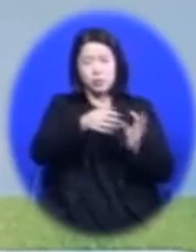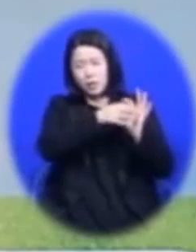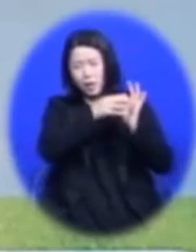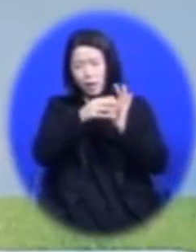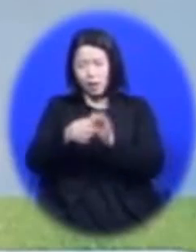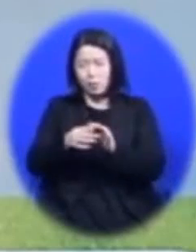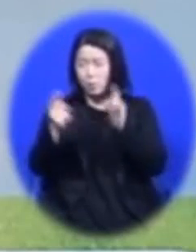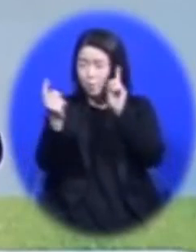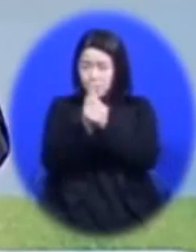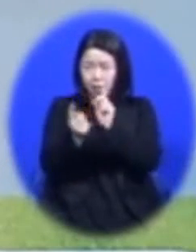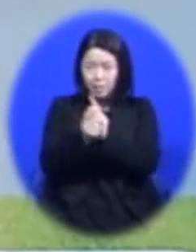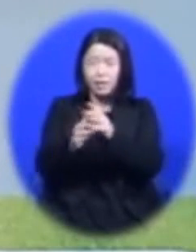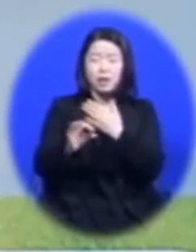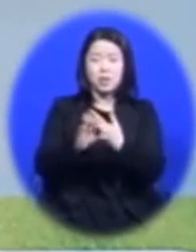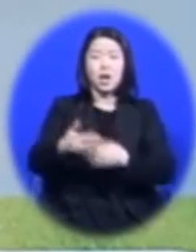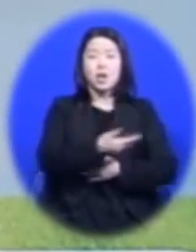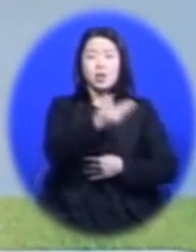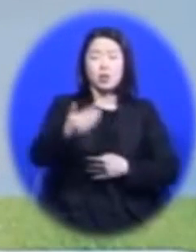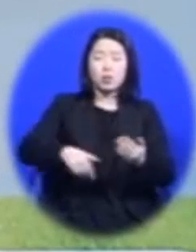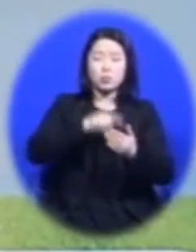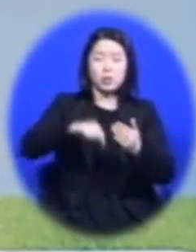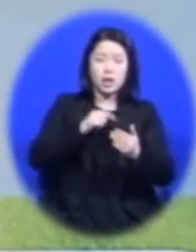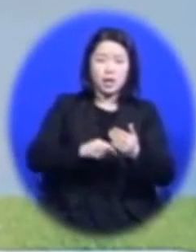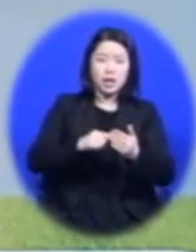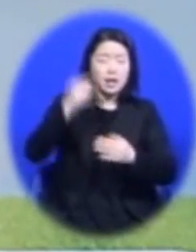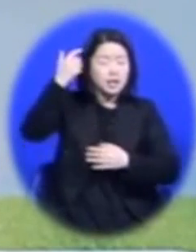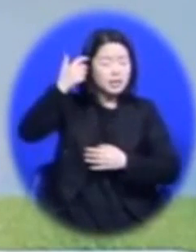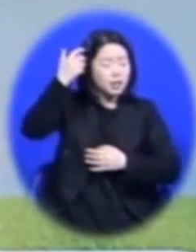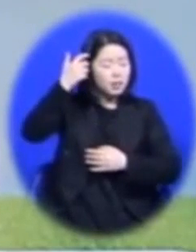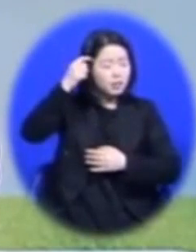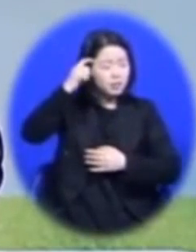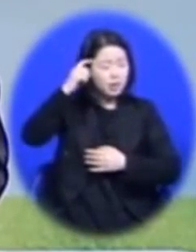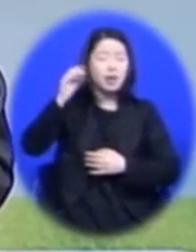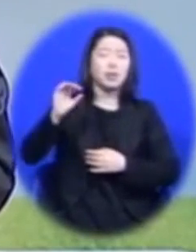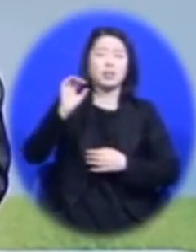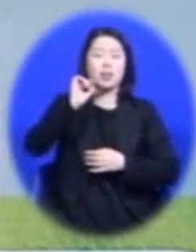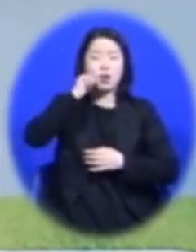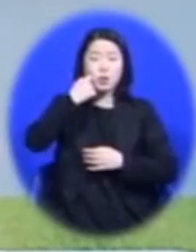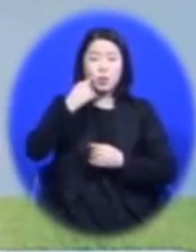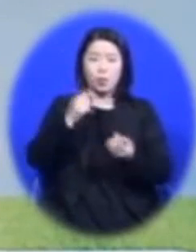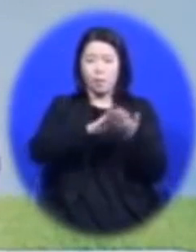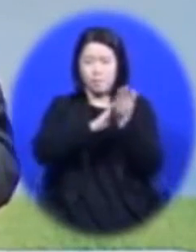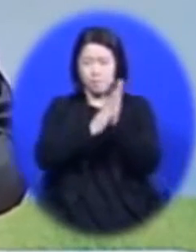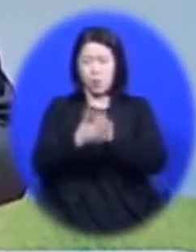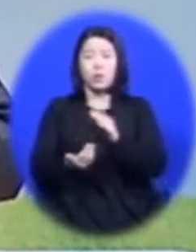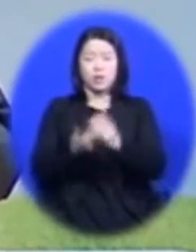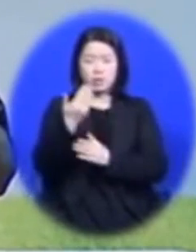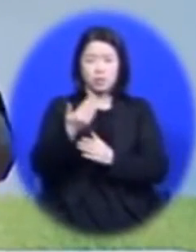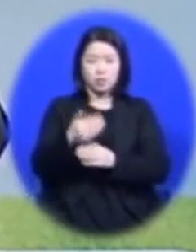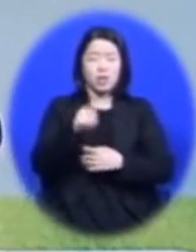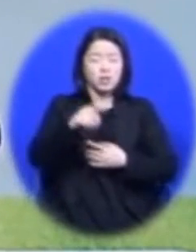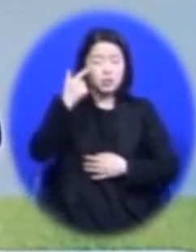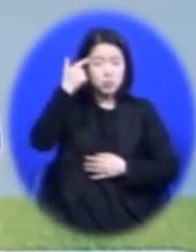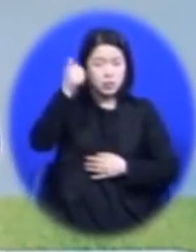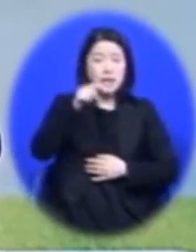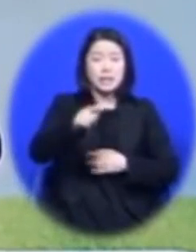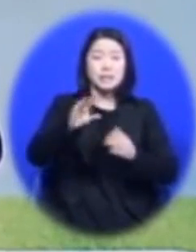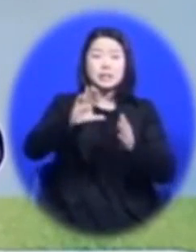되면 여러분 안에 여러분이 상상할 수 없는 변화가 일어나. 그 목사님이 그날